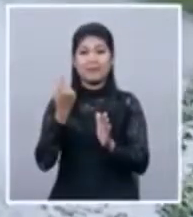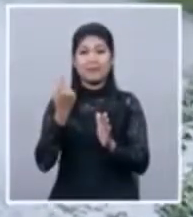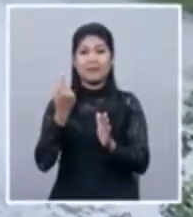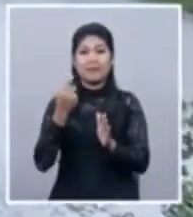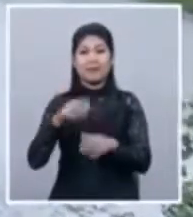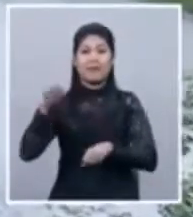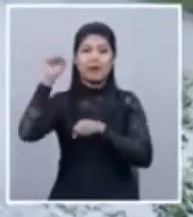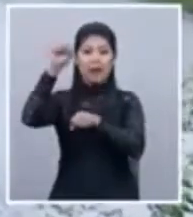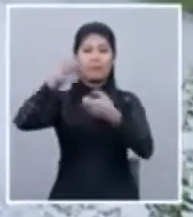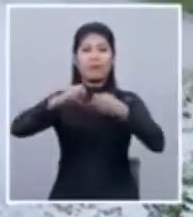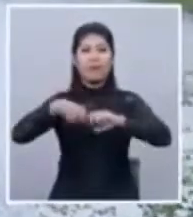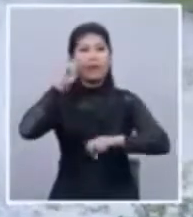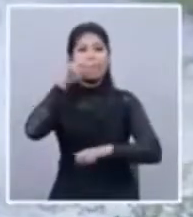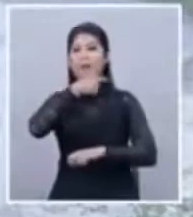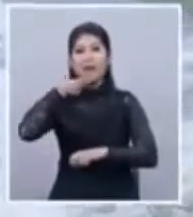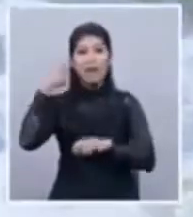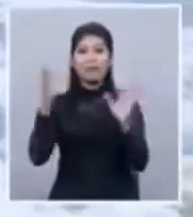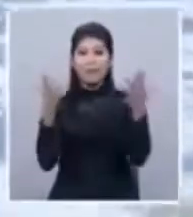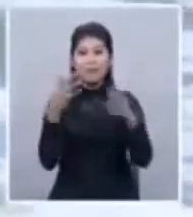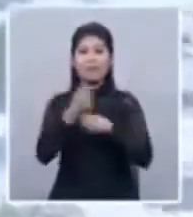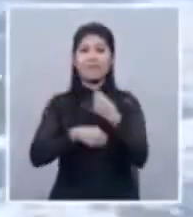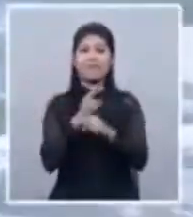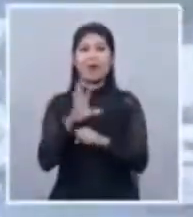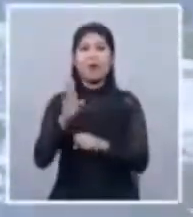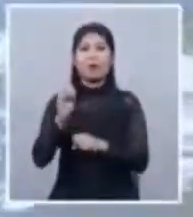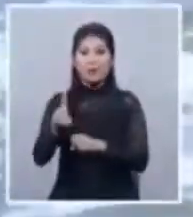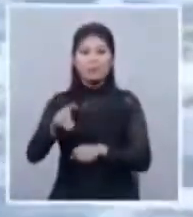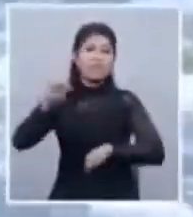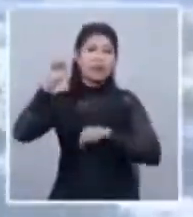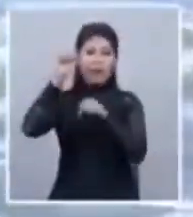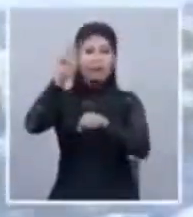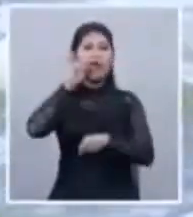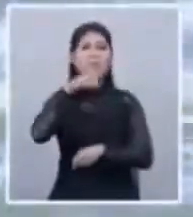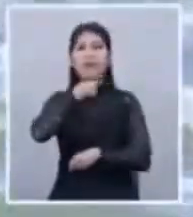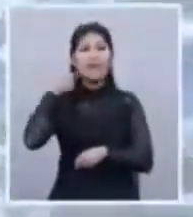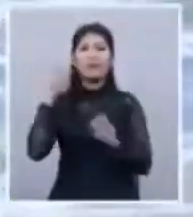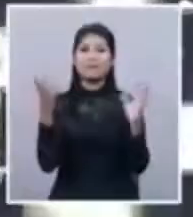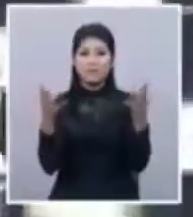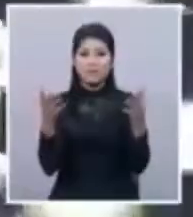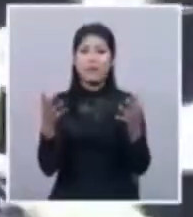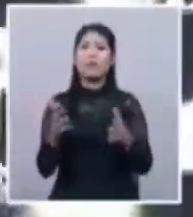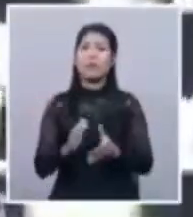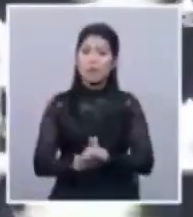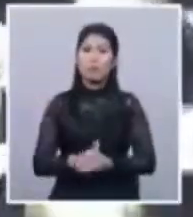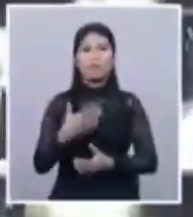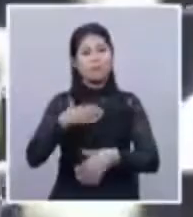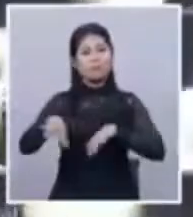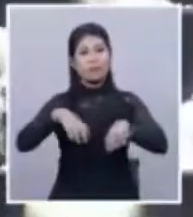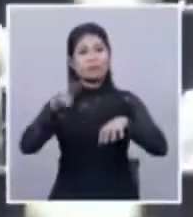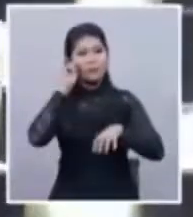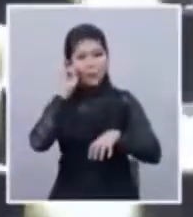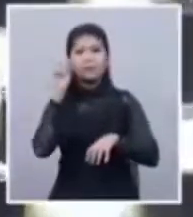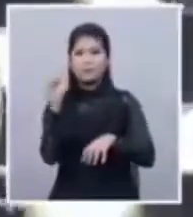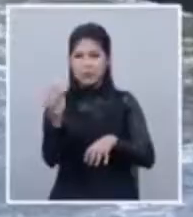การประกาศภัยแล้งในประเทศไทยเลยในปี61เนี่ยนะครับนี่คือผลงานโดยรวมที่ผมเห็นว่าการปฏิรูป